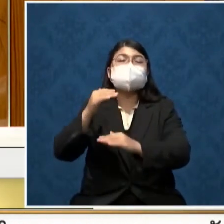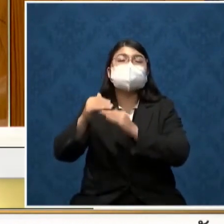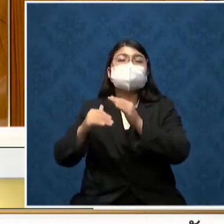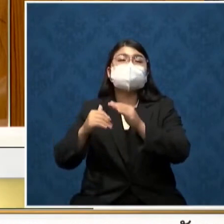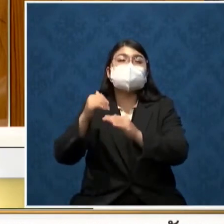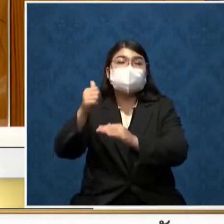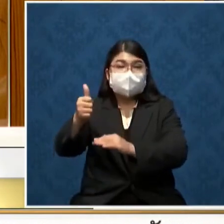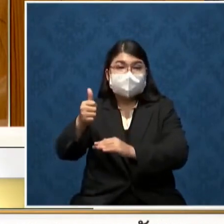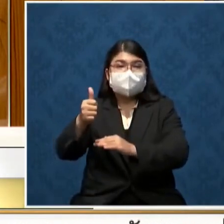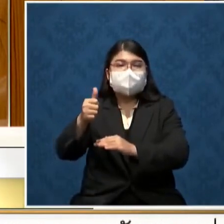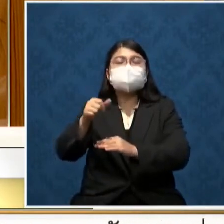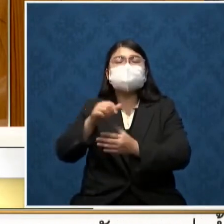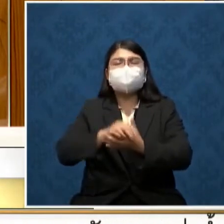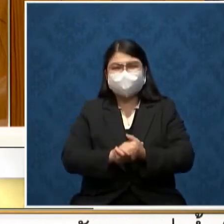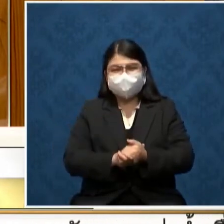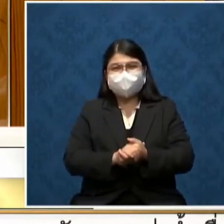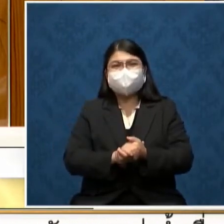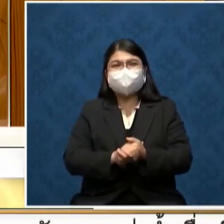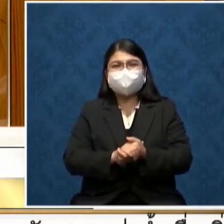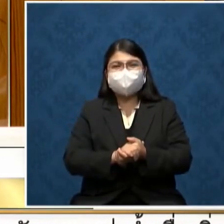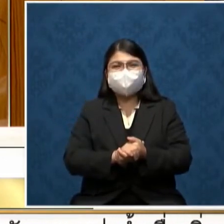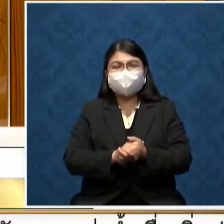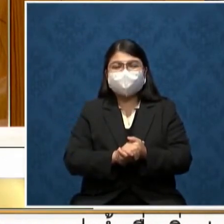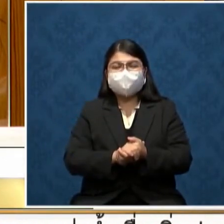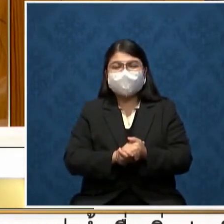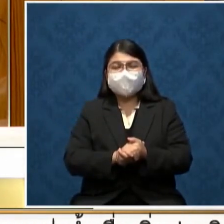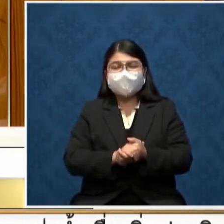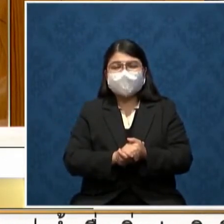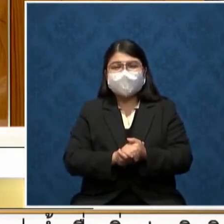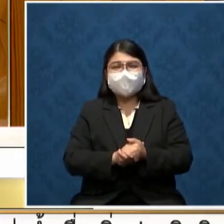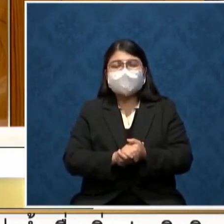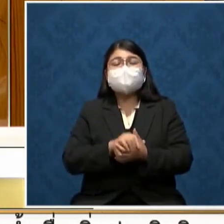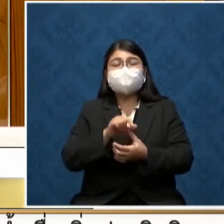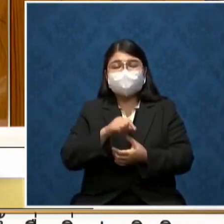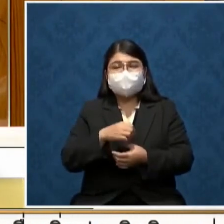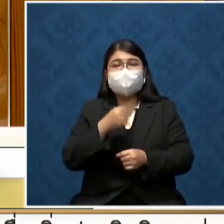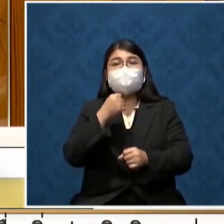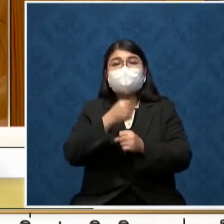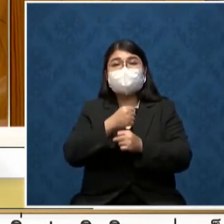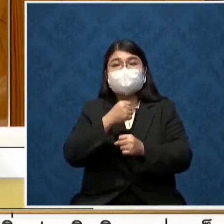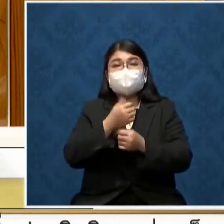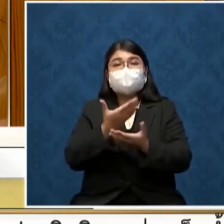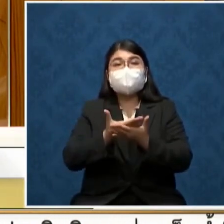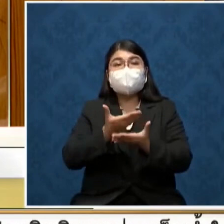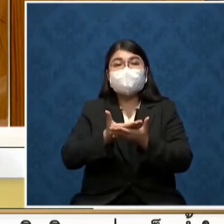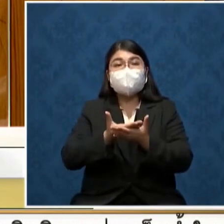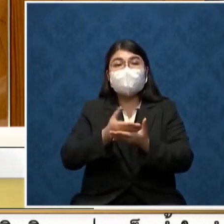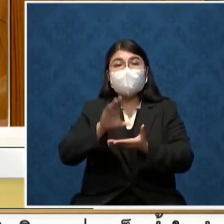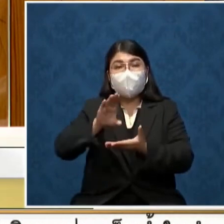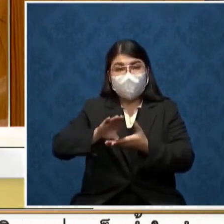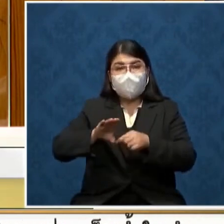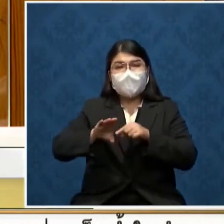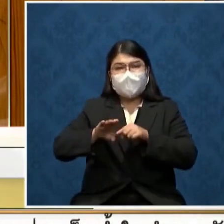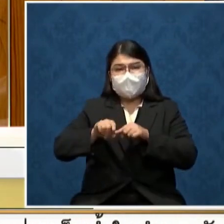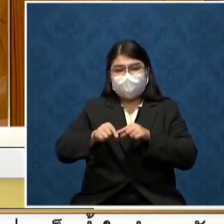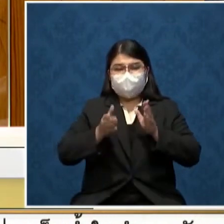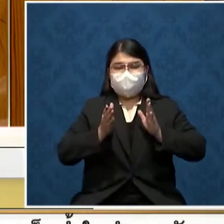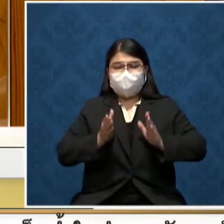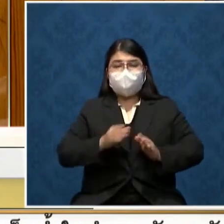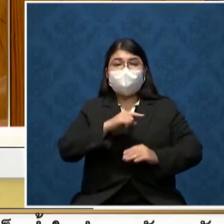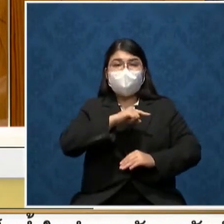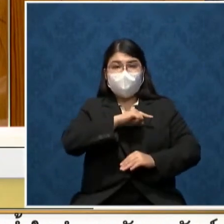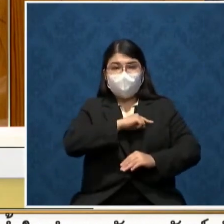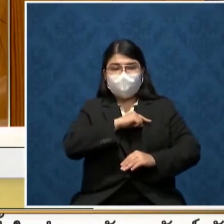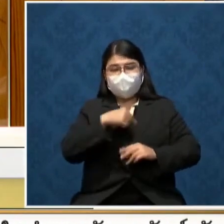พมีประสิทธิผลโดยนะครับสำนักงบประมาณเองก็จะเป็นผู้พิจารณากรอบว